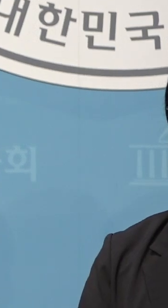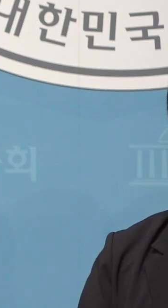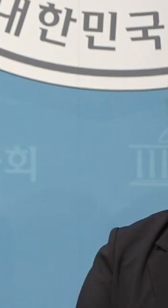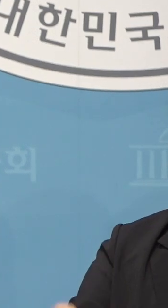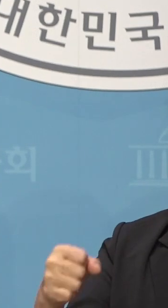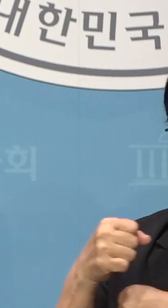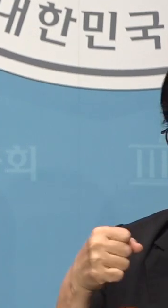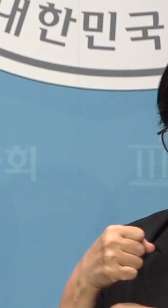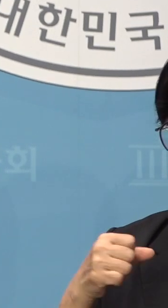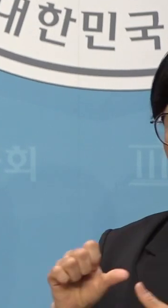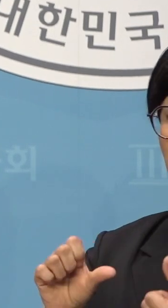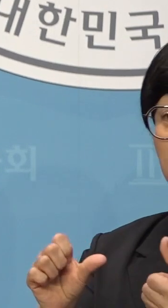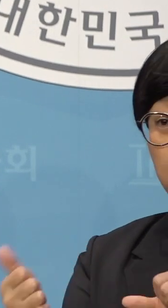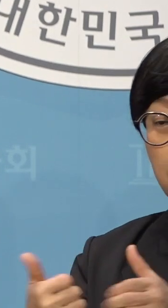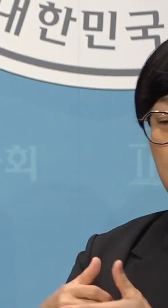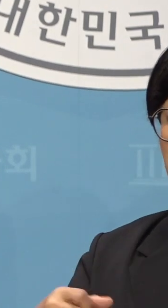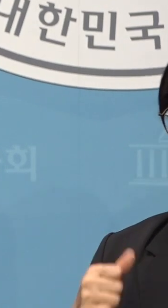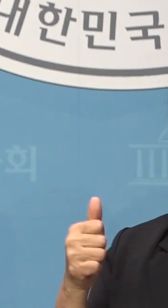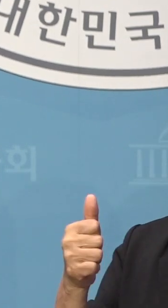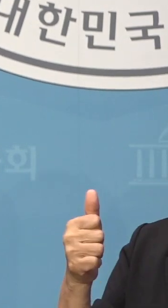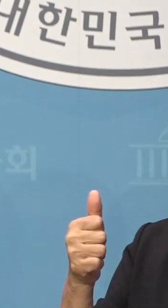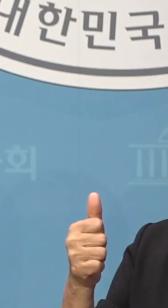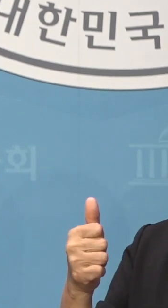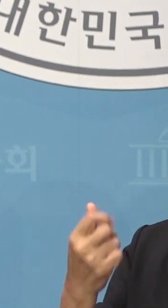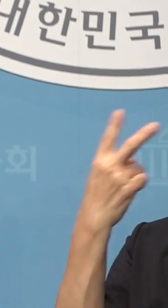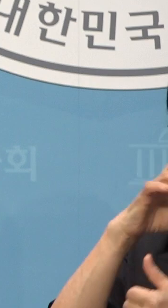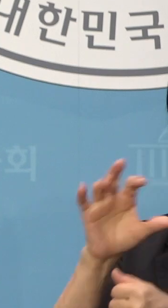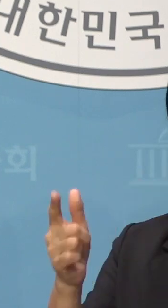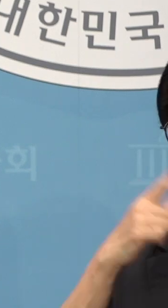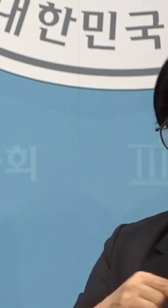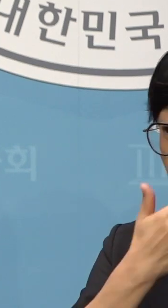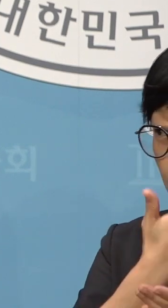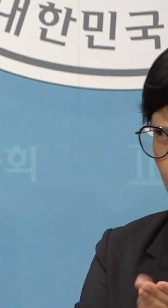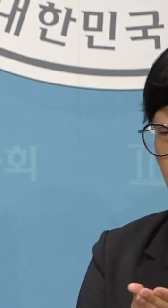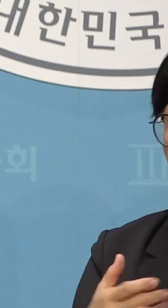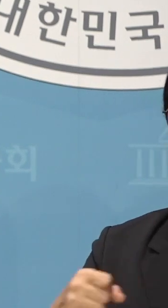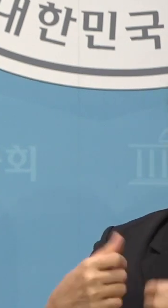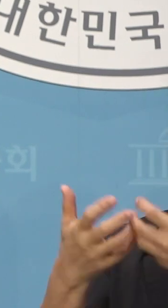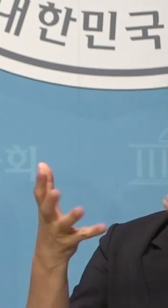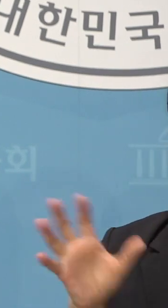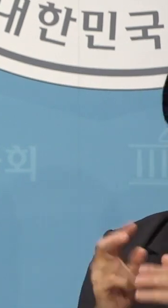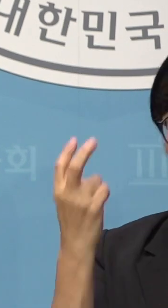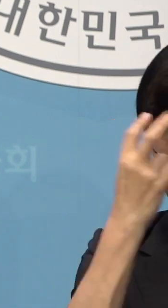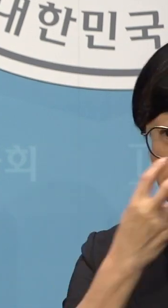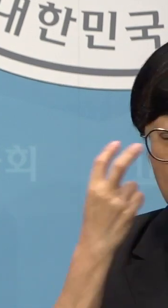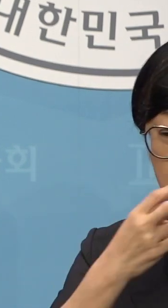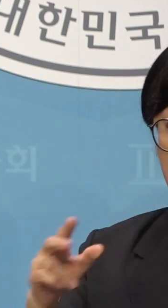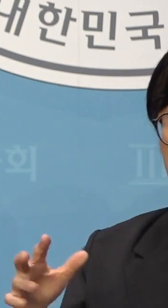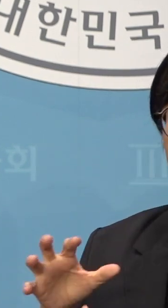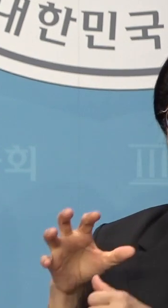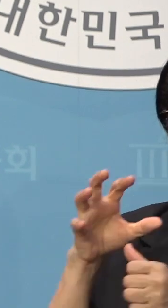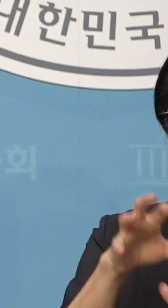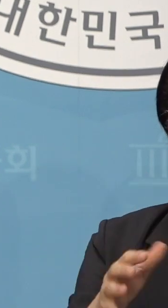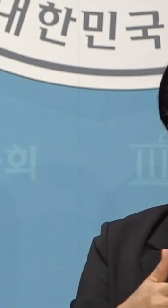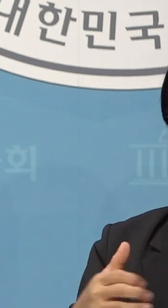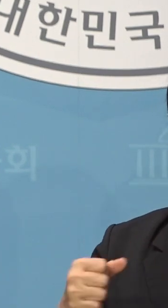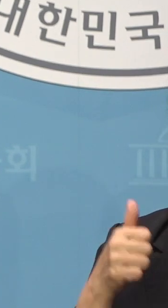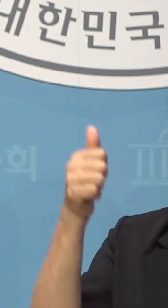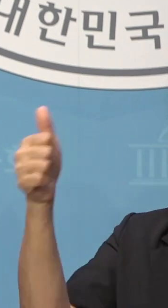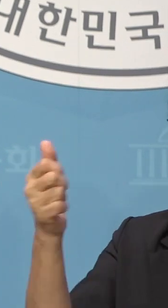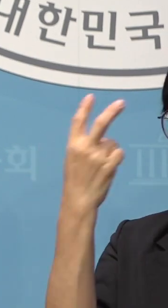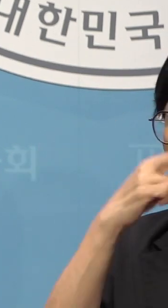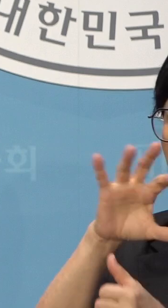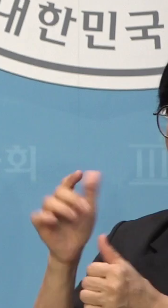군은 장병의 희생보다 장군님 지키기가 더 중요합니까? 국방부가 수사에 외압을 행사하며 장군님